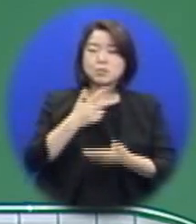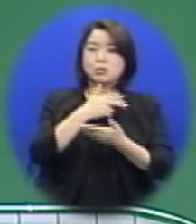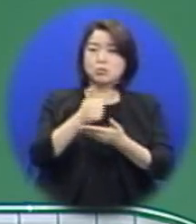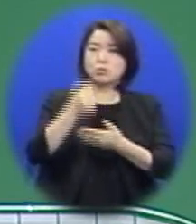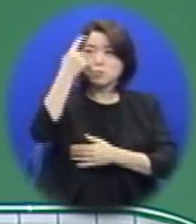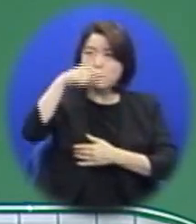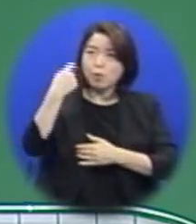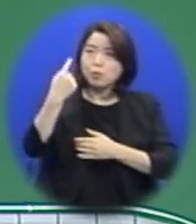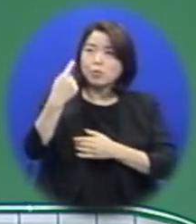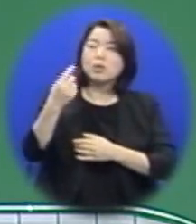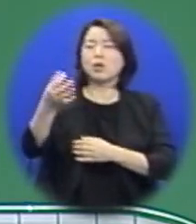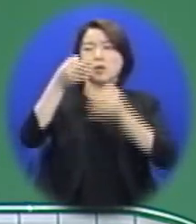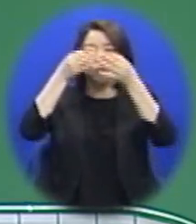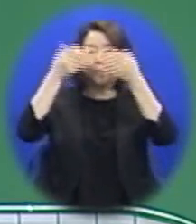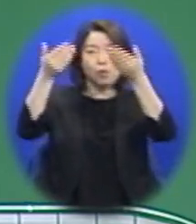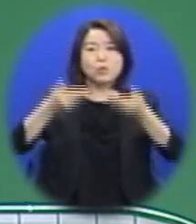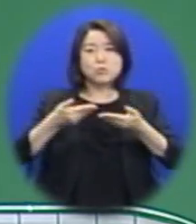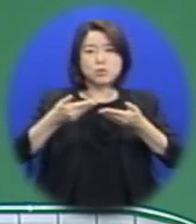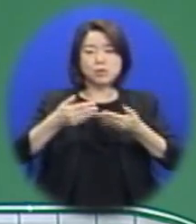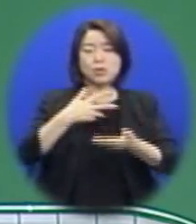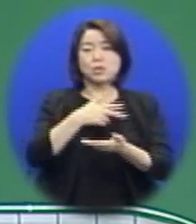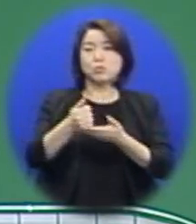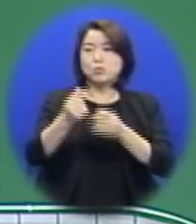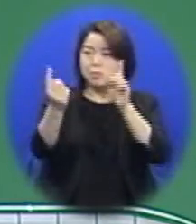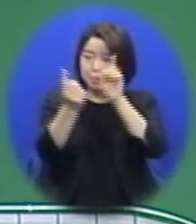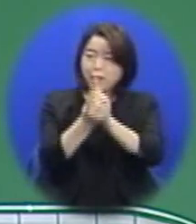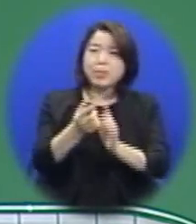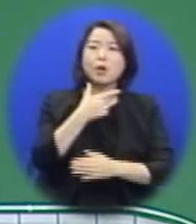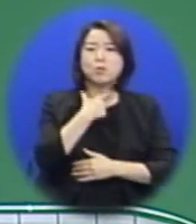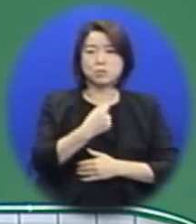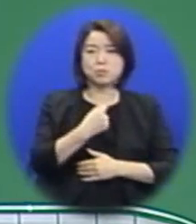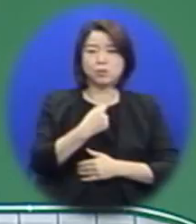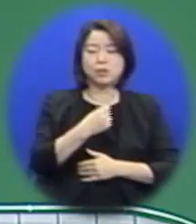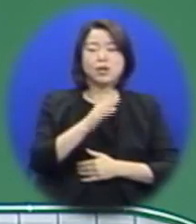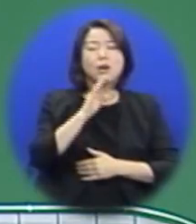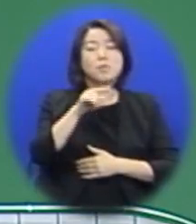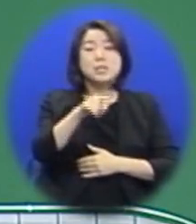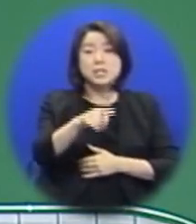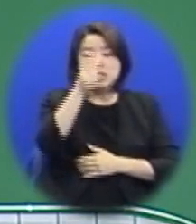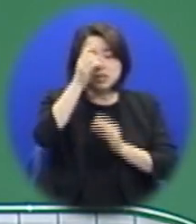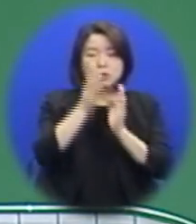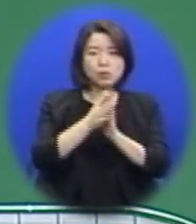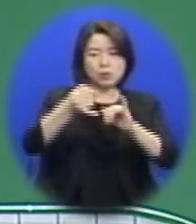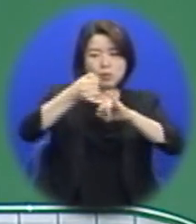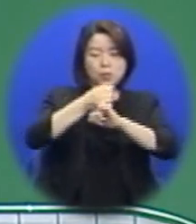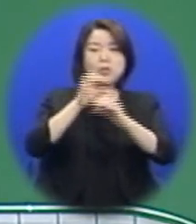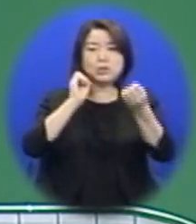주님을 만나고 싶습니다. 이 기도는 반드시 응답됩니다.